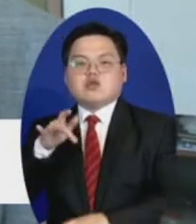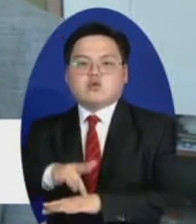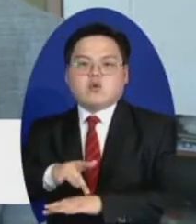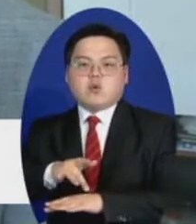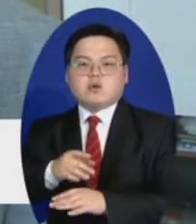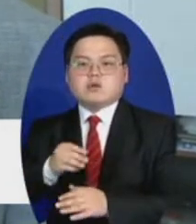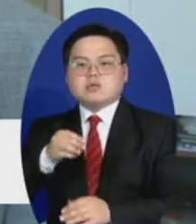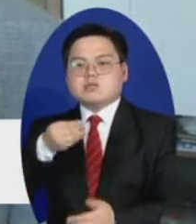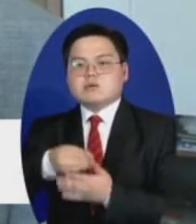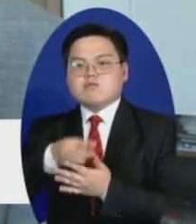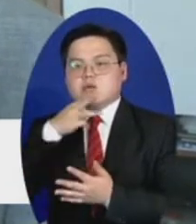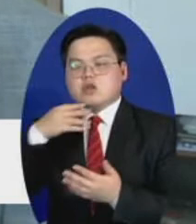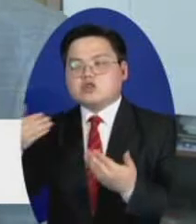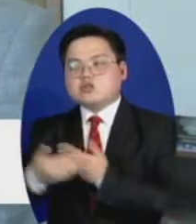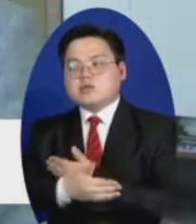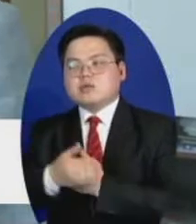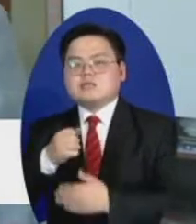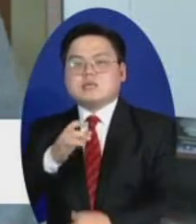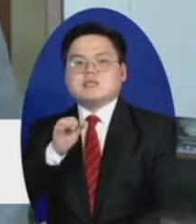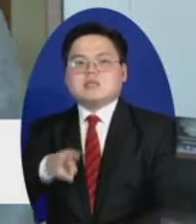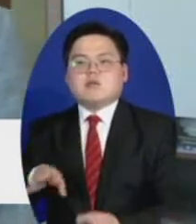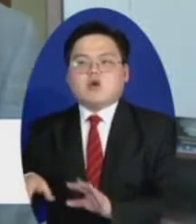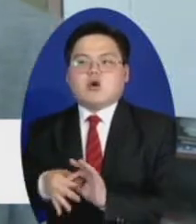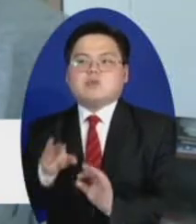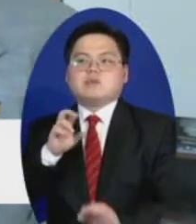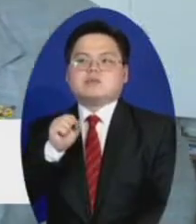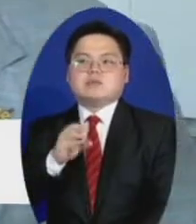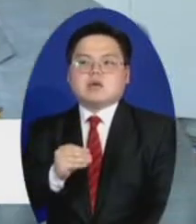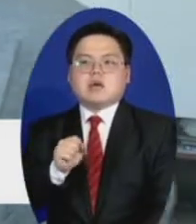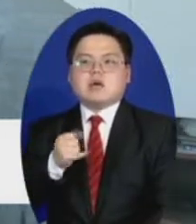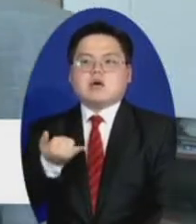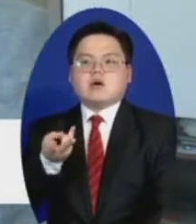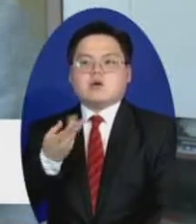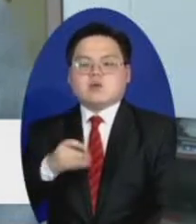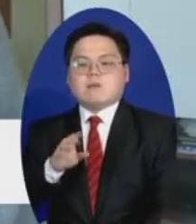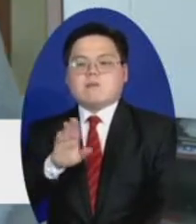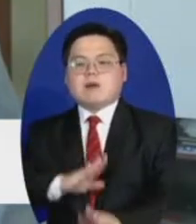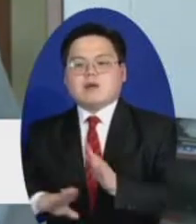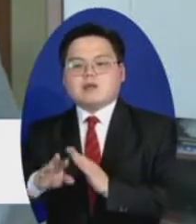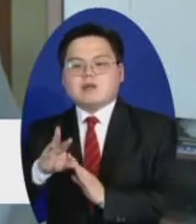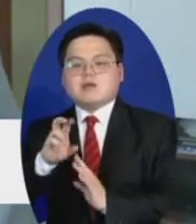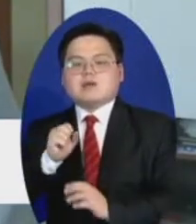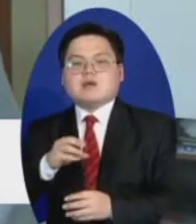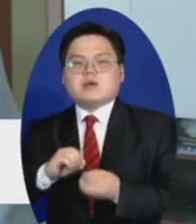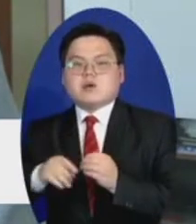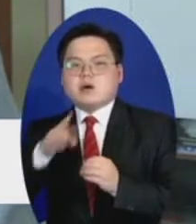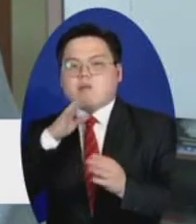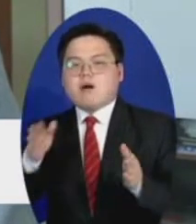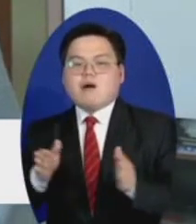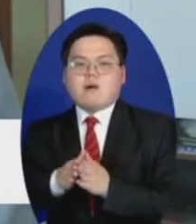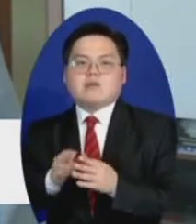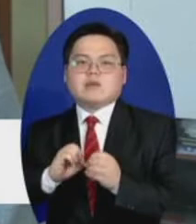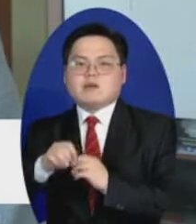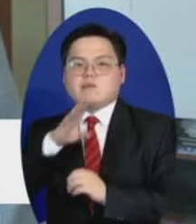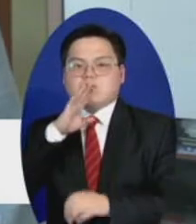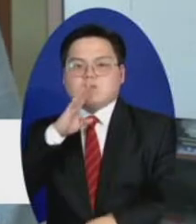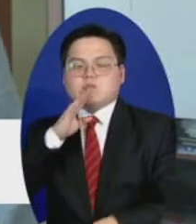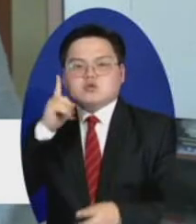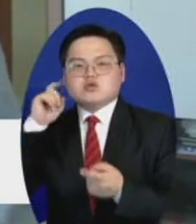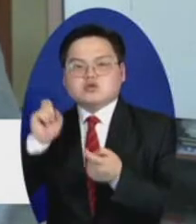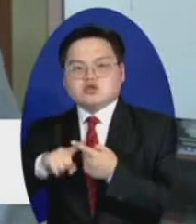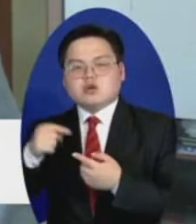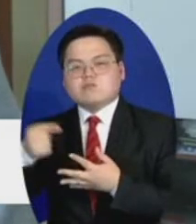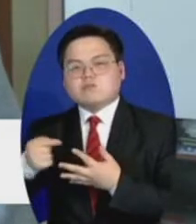нөө хураас буюу мэдээлэл солилцооны системтэйгээ хэрхэн уялдах уу? Аюулгүй байдлыг хэрхэн хамгаалах вэ гэдэг асуултыг хамтарч хэрэгжүүлэх гэдэг